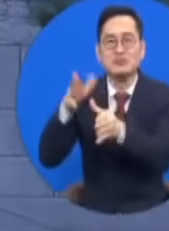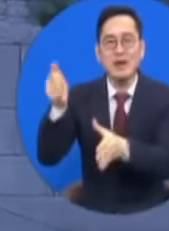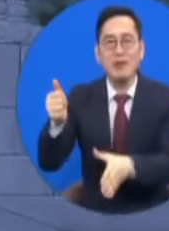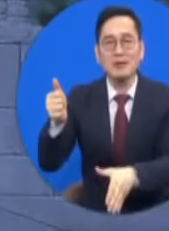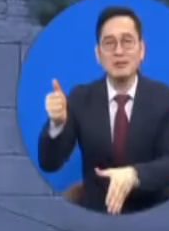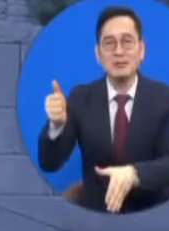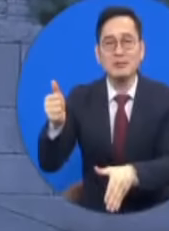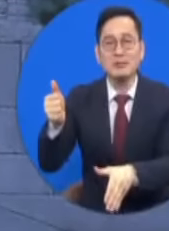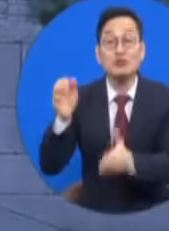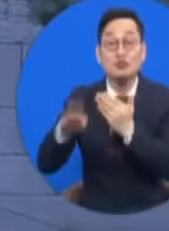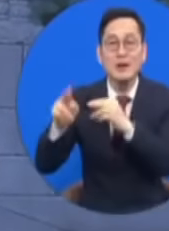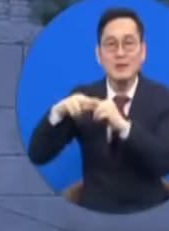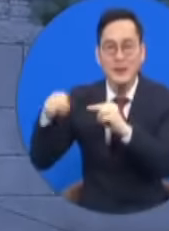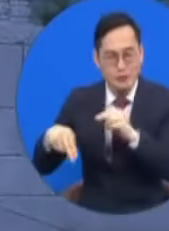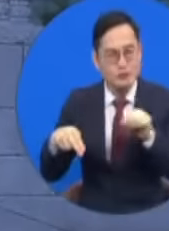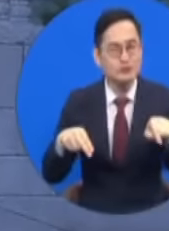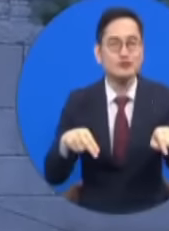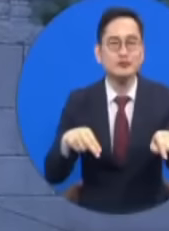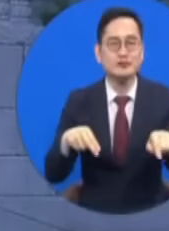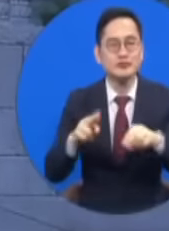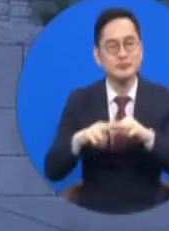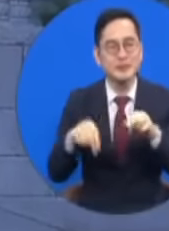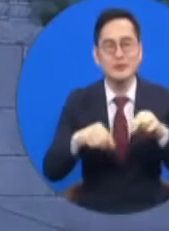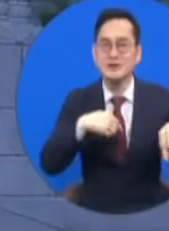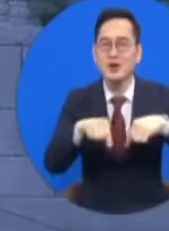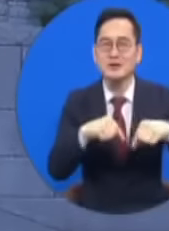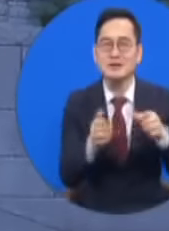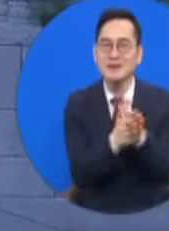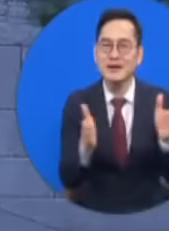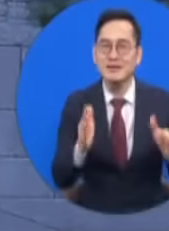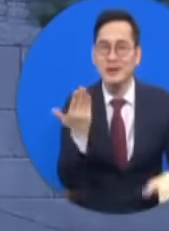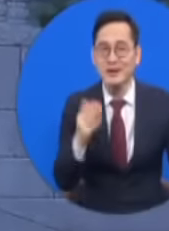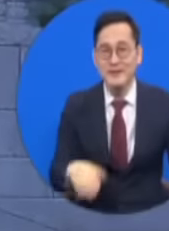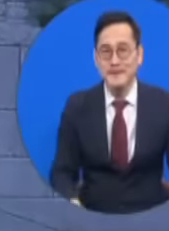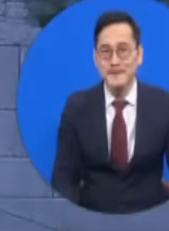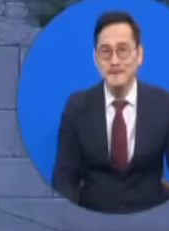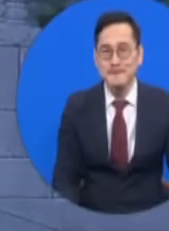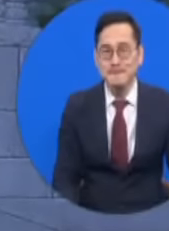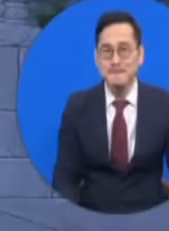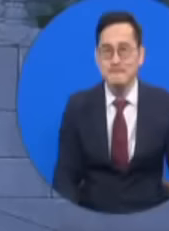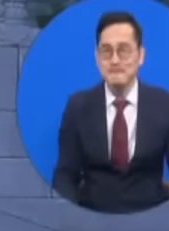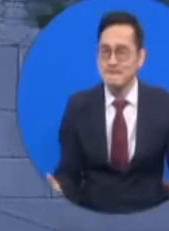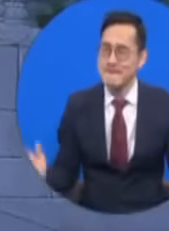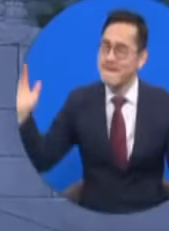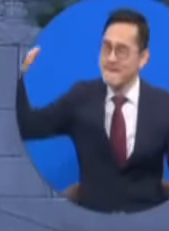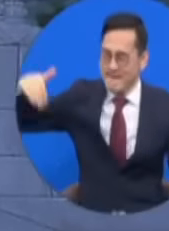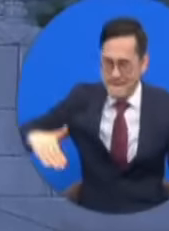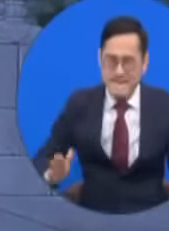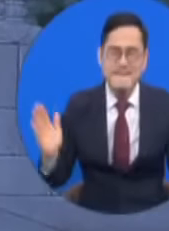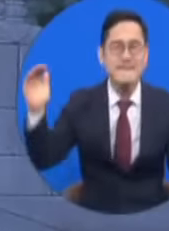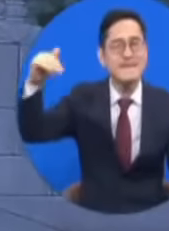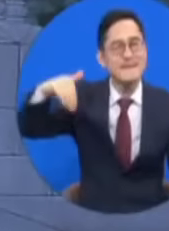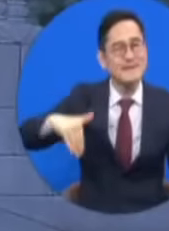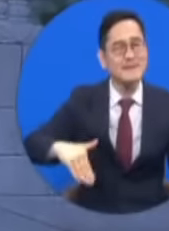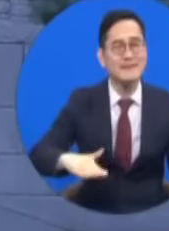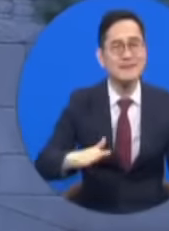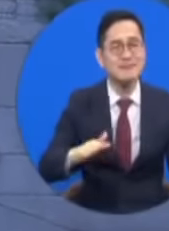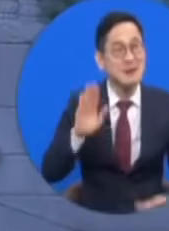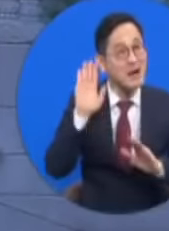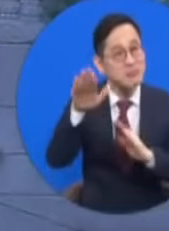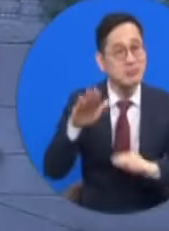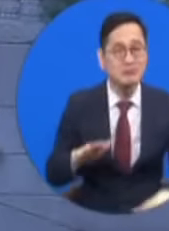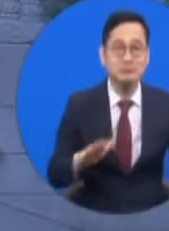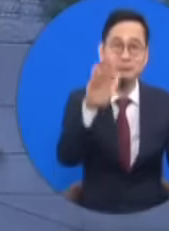정치라는 무대에 남겠다라는 얘기를 하고 있습니다. 그렇다면 어떤 역할로 남을까에 대한 궁금증도 있거든요. 예. 어떻게 보십니까, 박성희